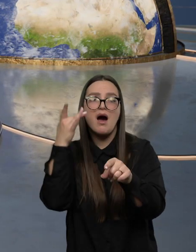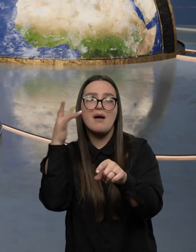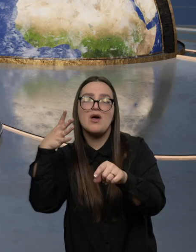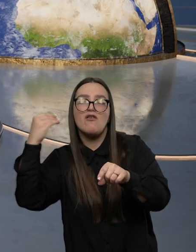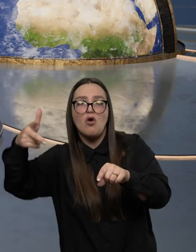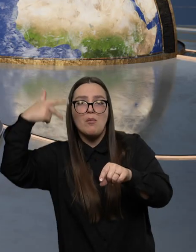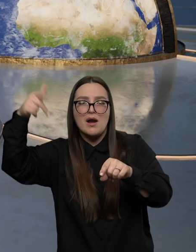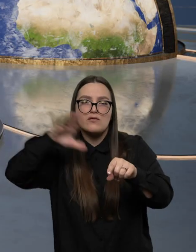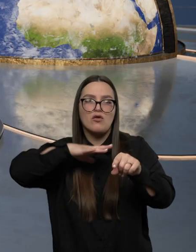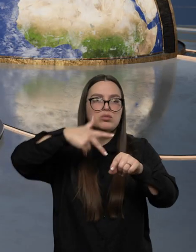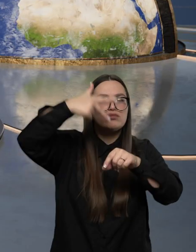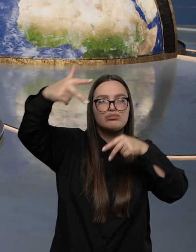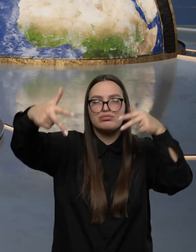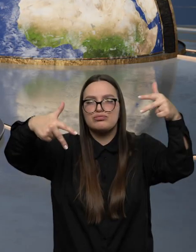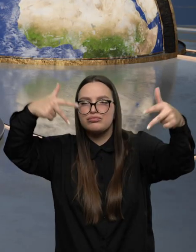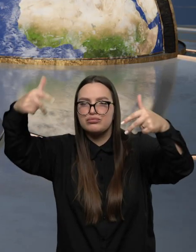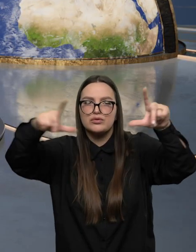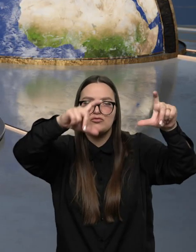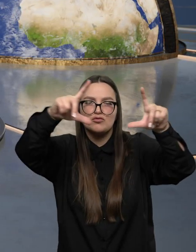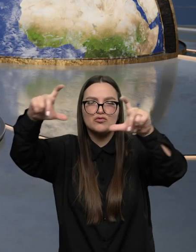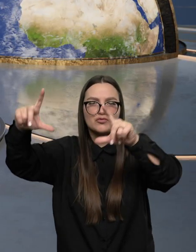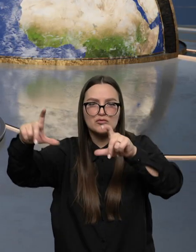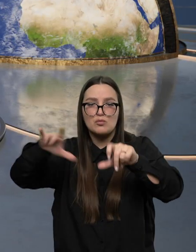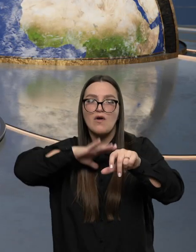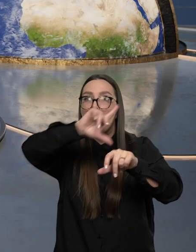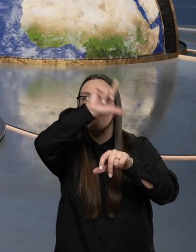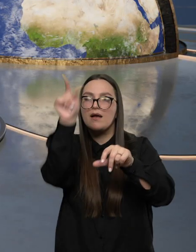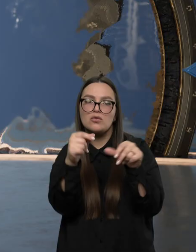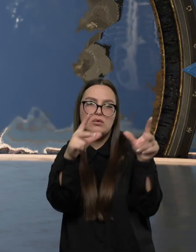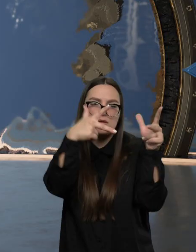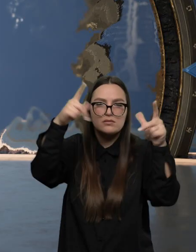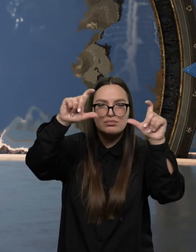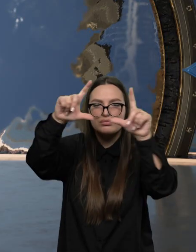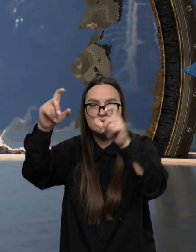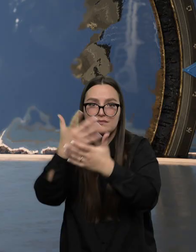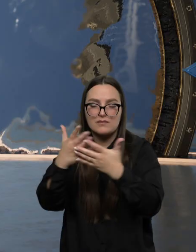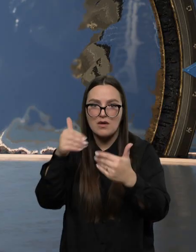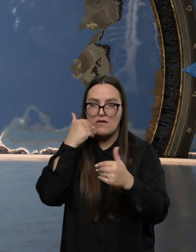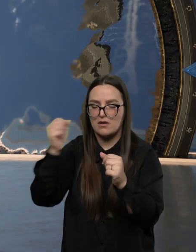amerikiečių palidovo apskridusio nematomo Mėnulio pusę iš tų vaizdų. Jis